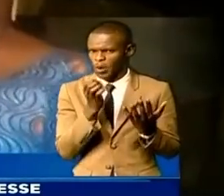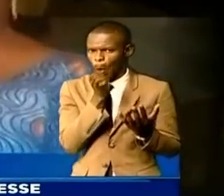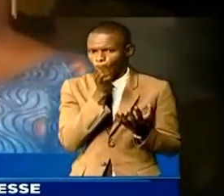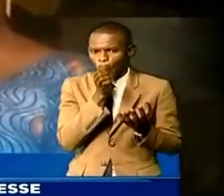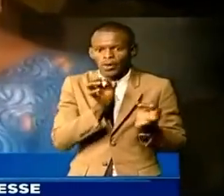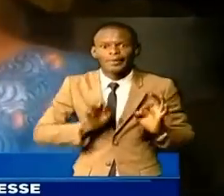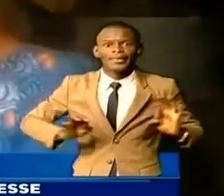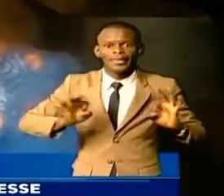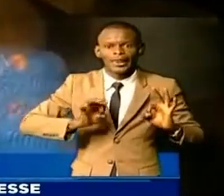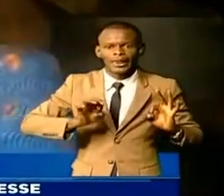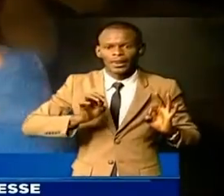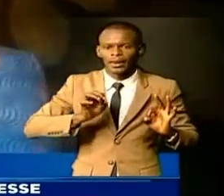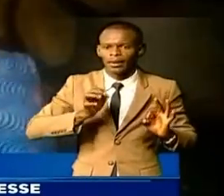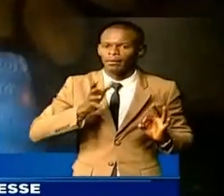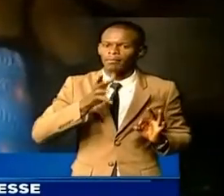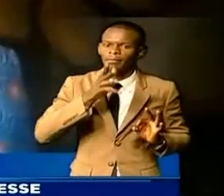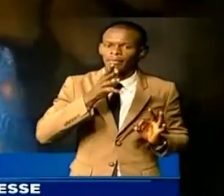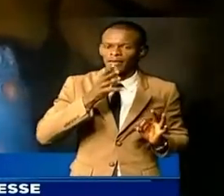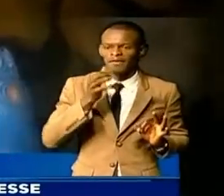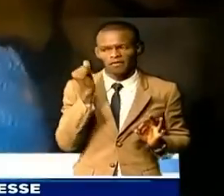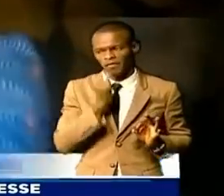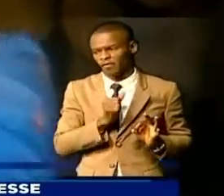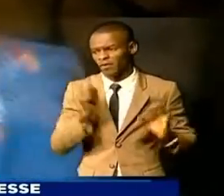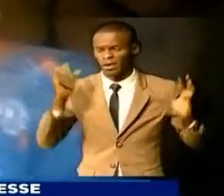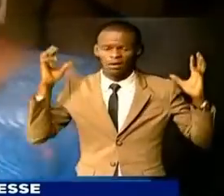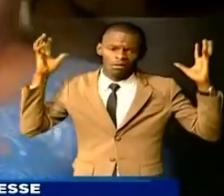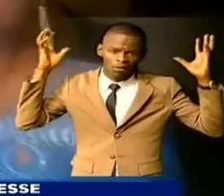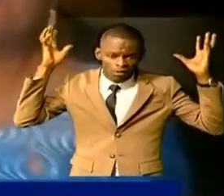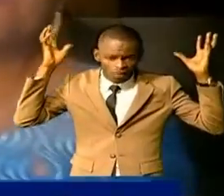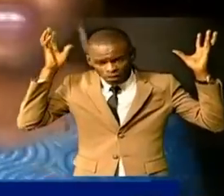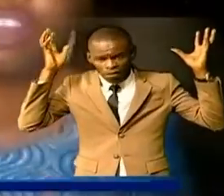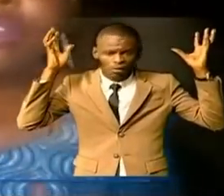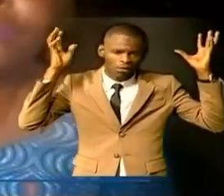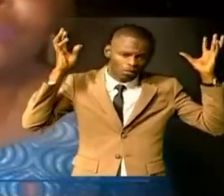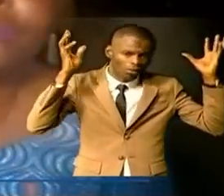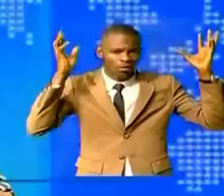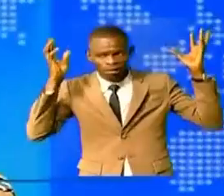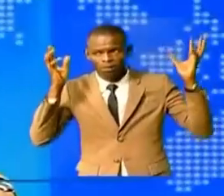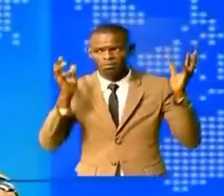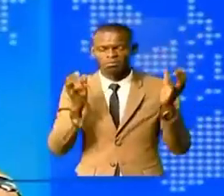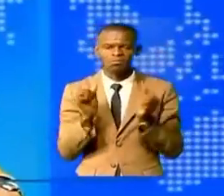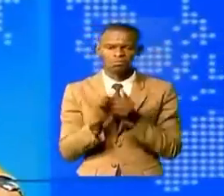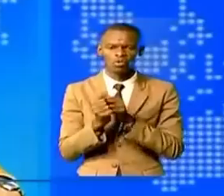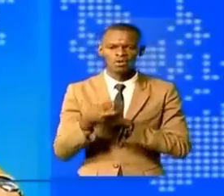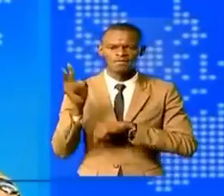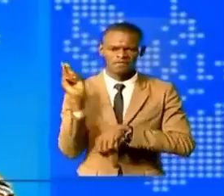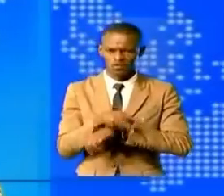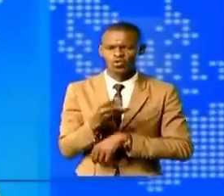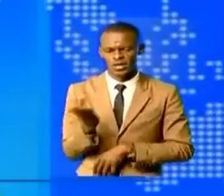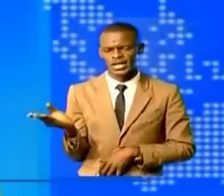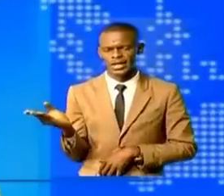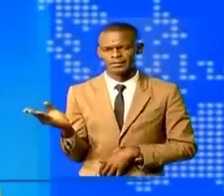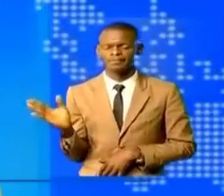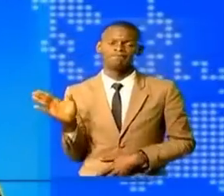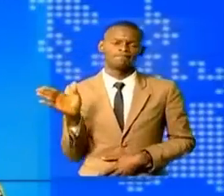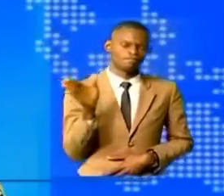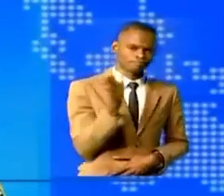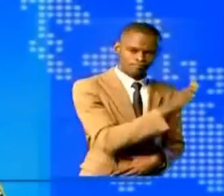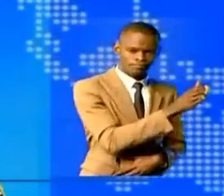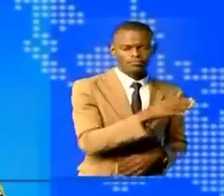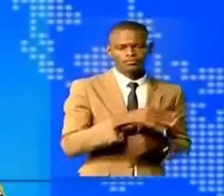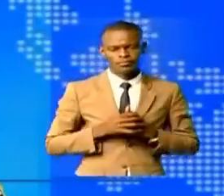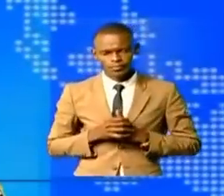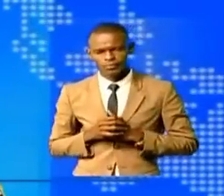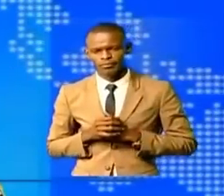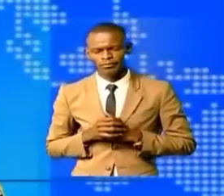en faisant ces longues distances pour aller chercher de l'eau, parfois on les viole. Quel est le niveau d'accès aux